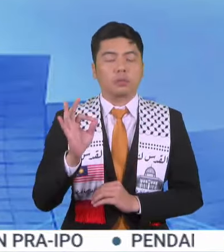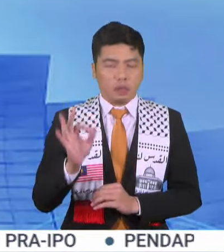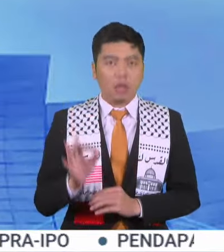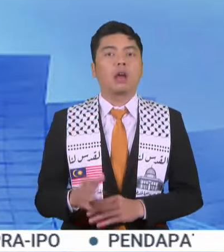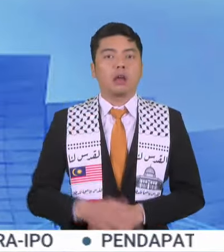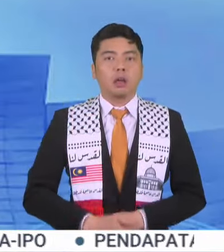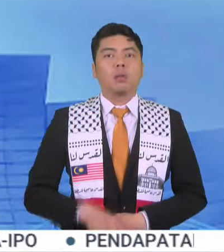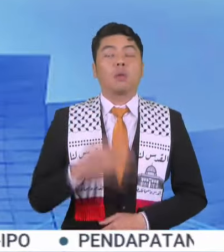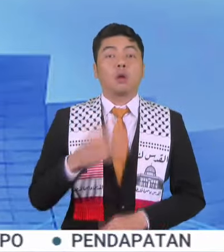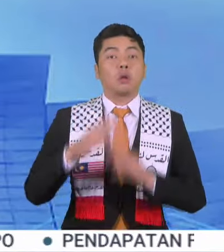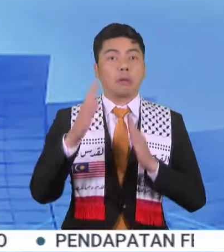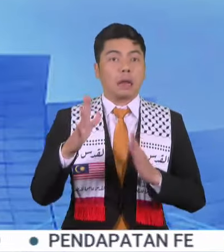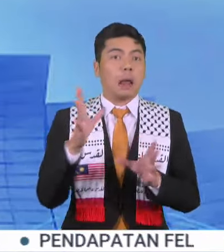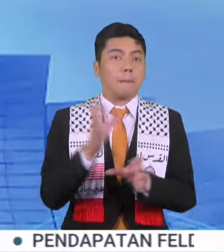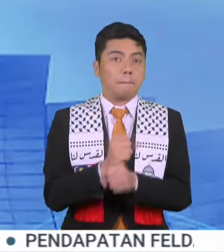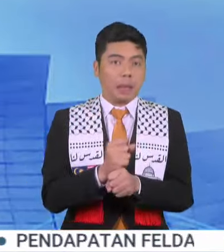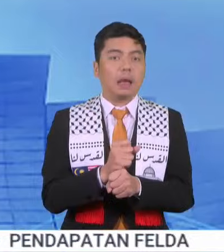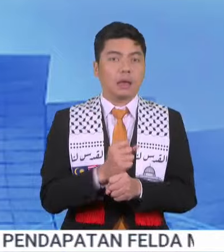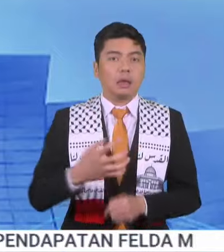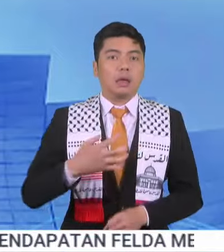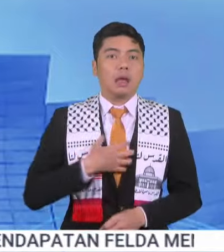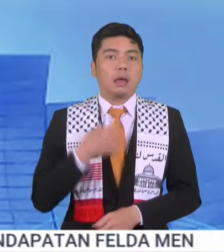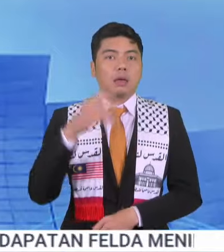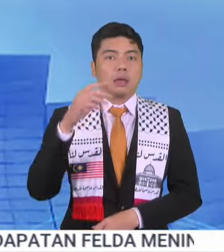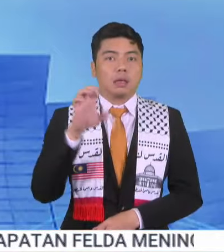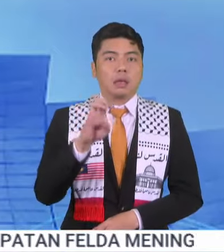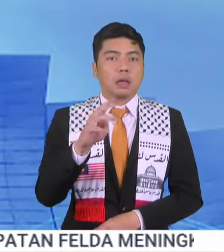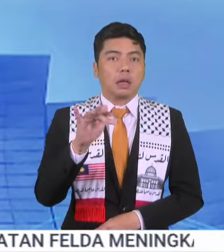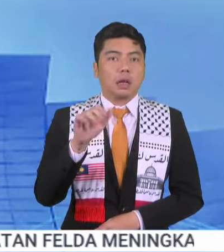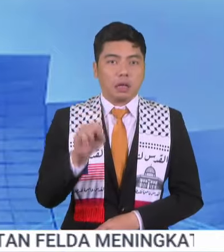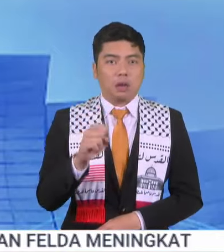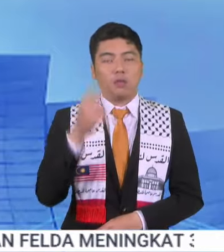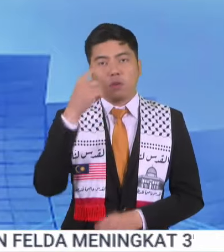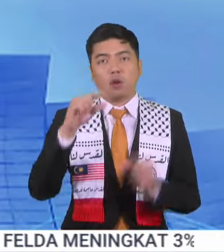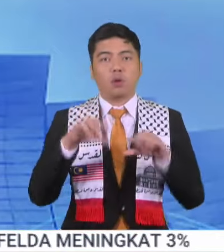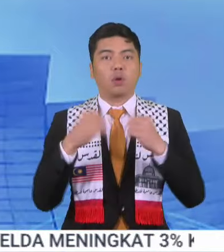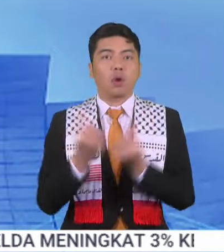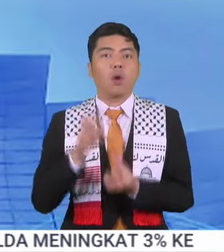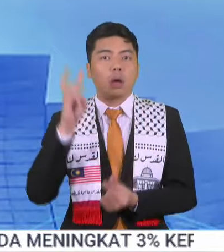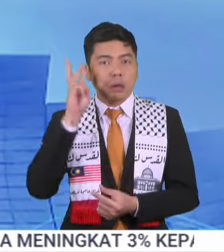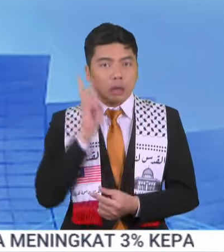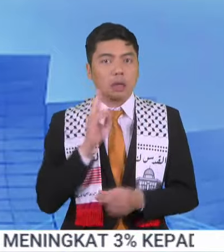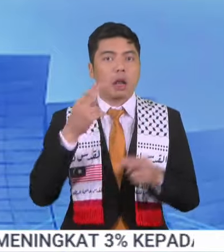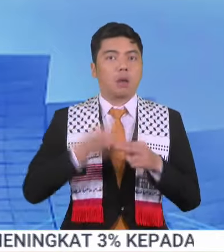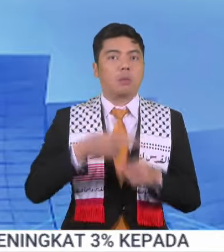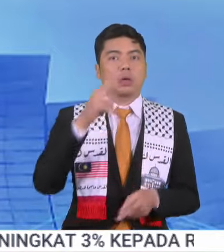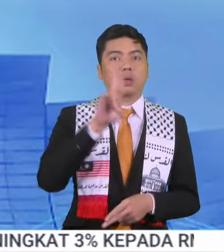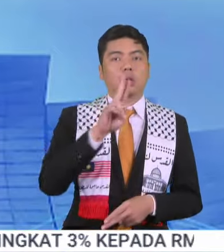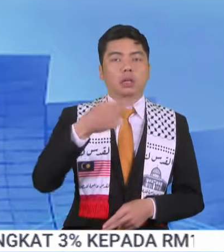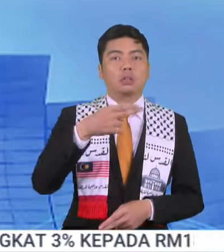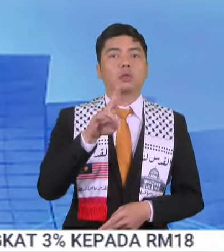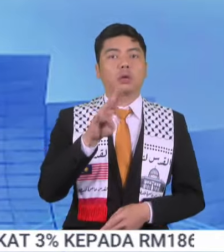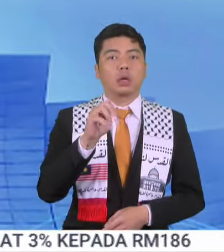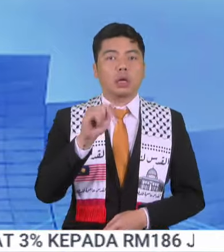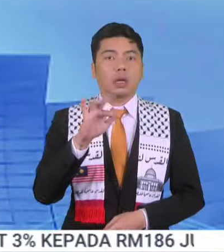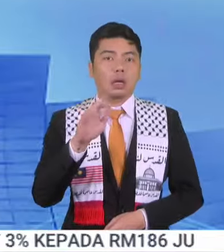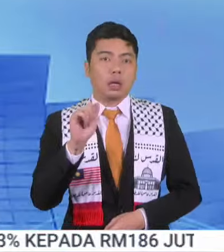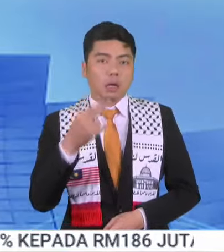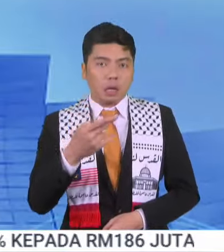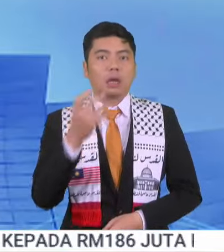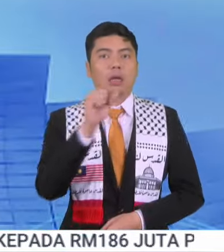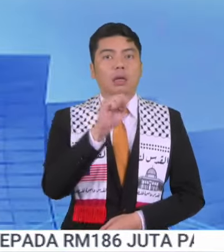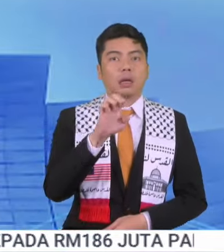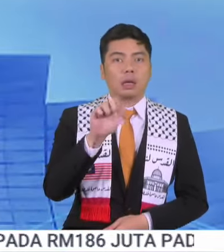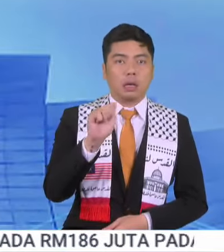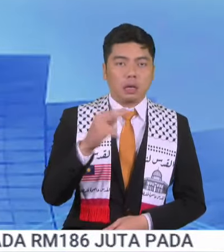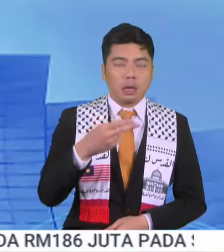taekwondo negara mendapat pingat emas menerusi acara POMSE berpasukan wanita melalui Nur Humairah Abdul Karim, Syah Jing Yin